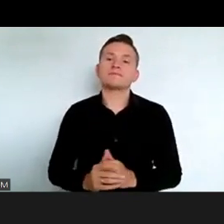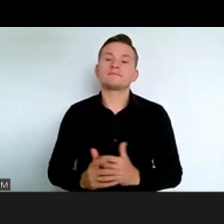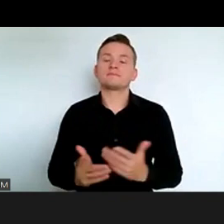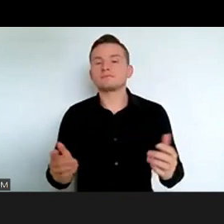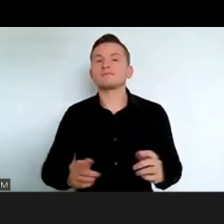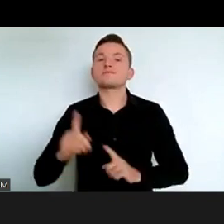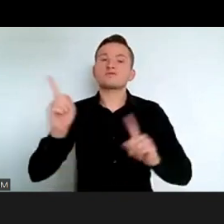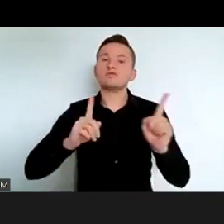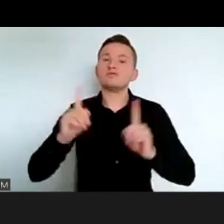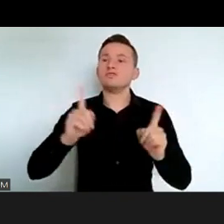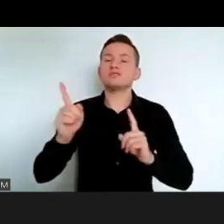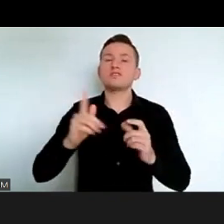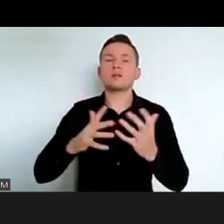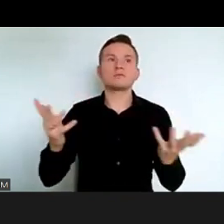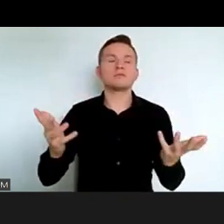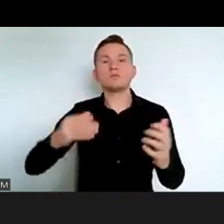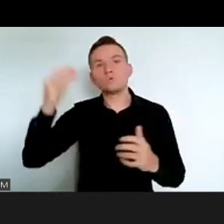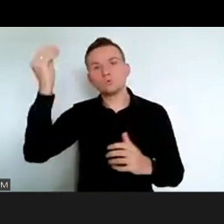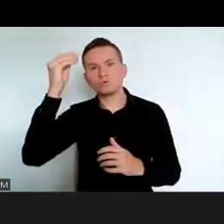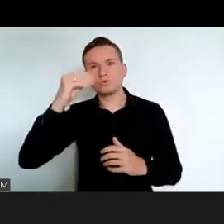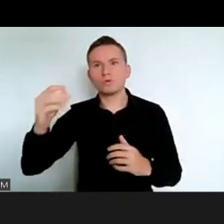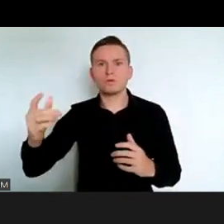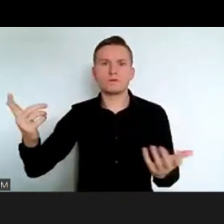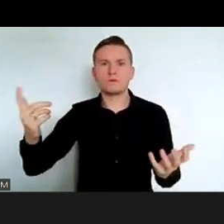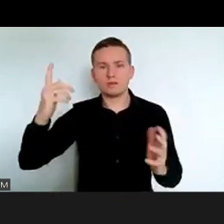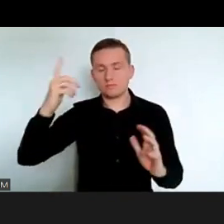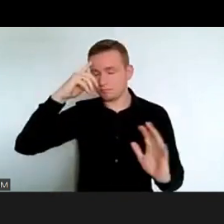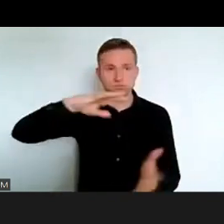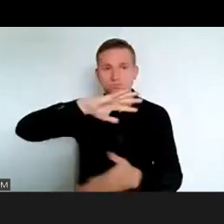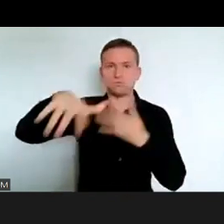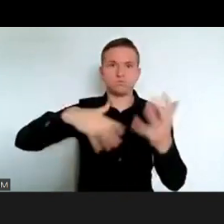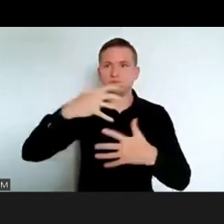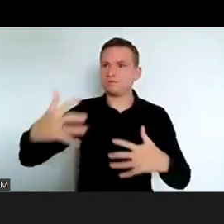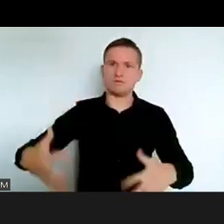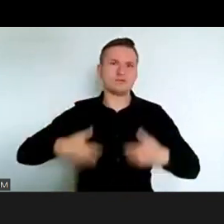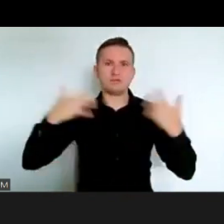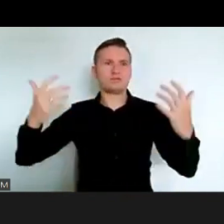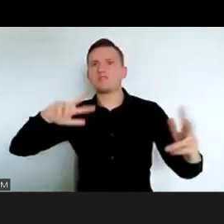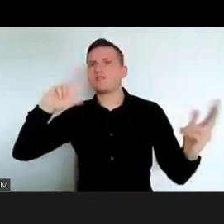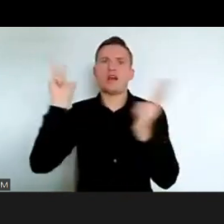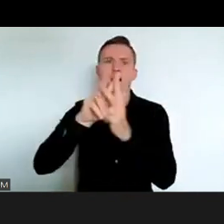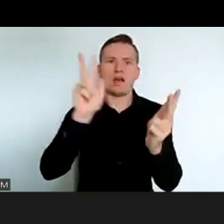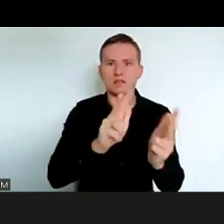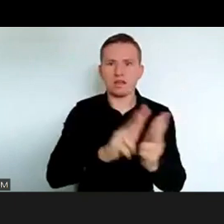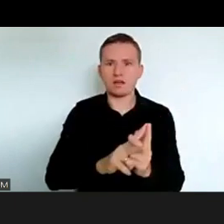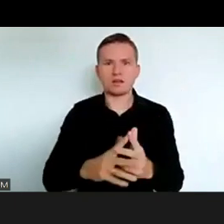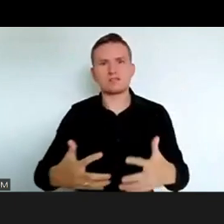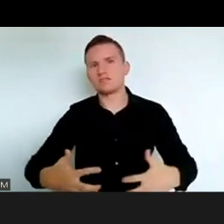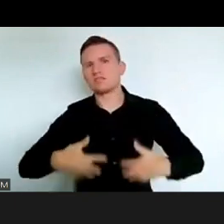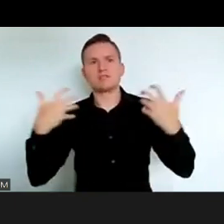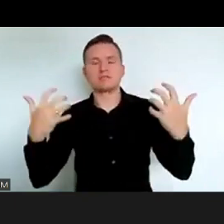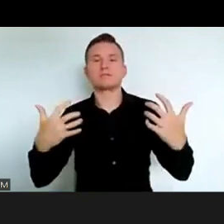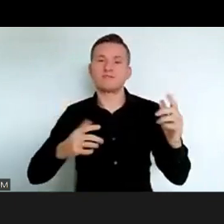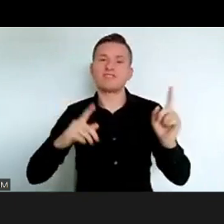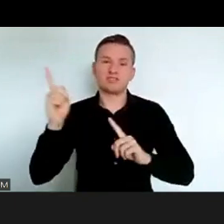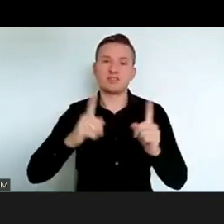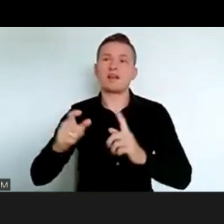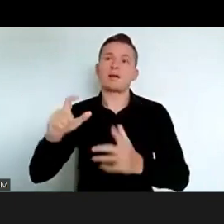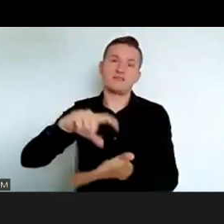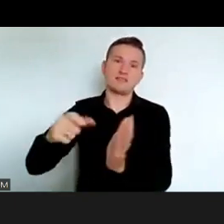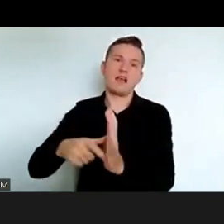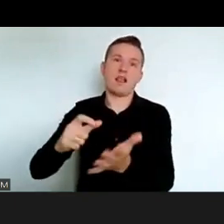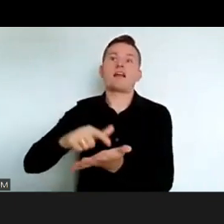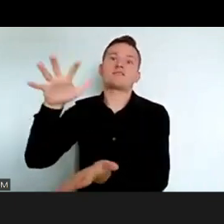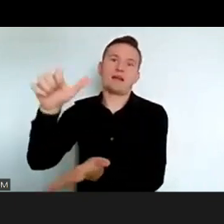szał, jest atak agresji i oczywiście, że może się być sytuacja, że ta sala będzie zajęta z jakiegoś